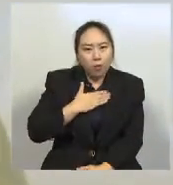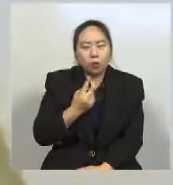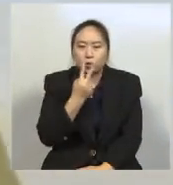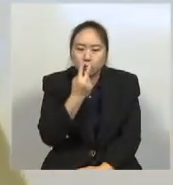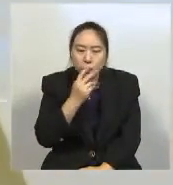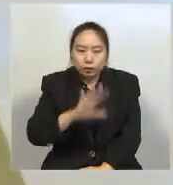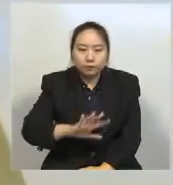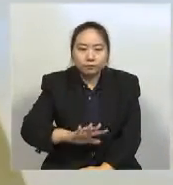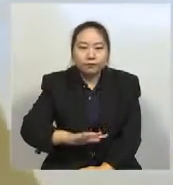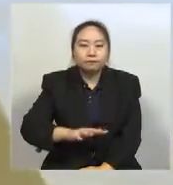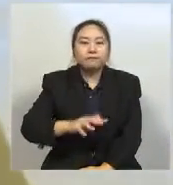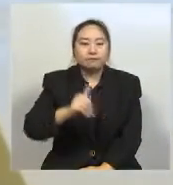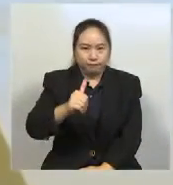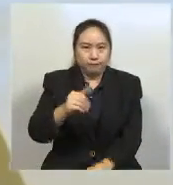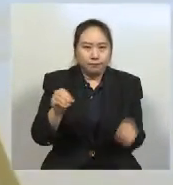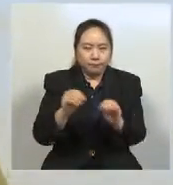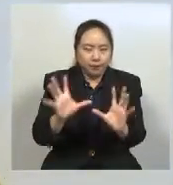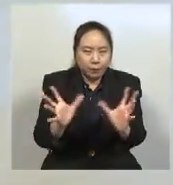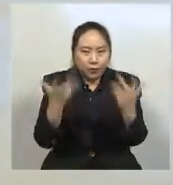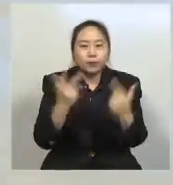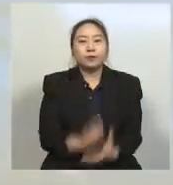ลี่คลายในเร็ววันนะ